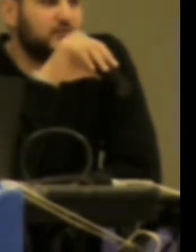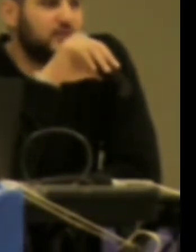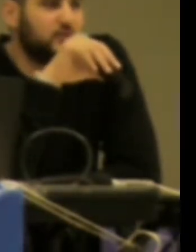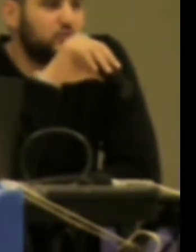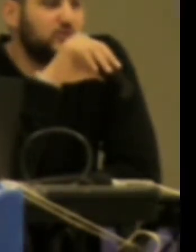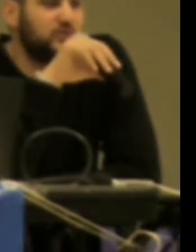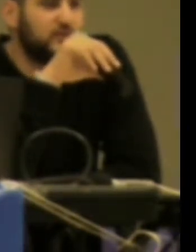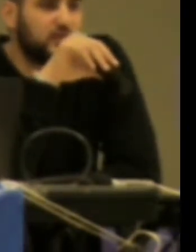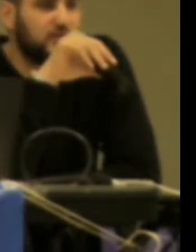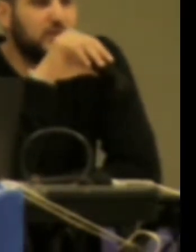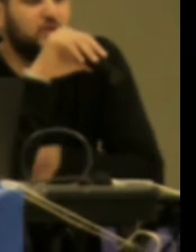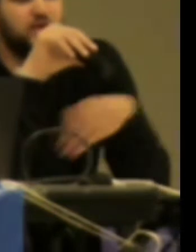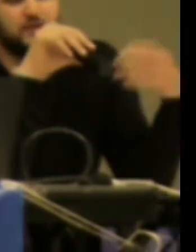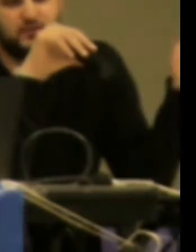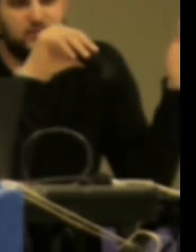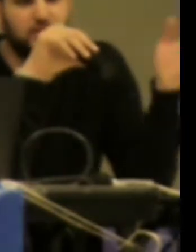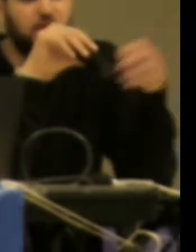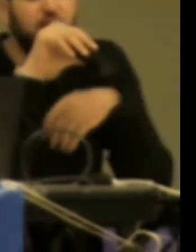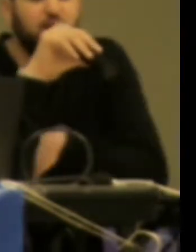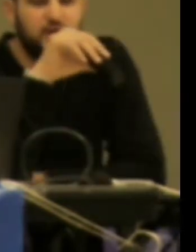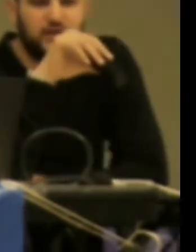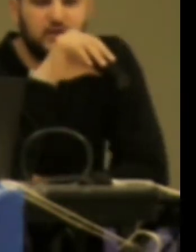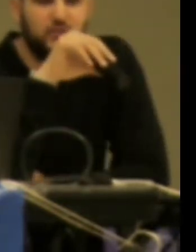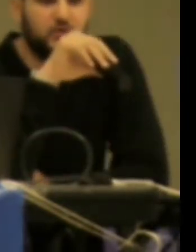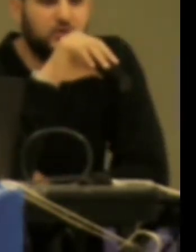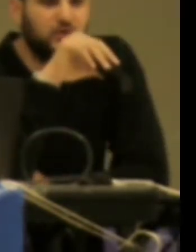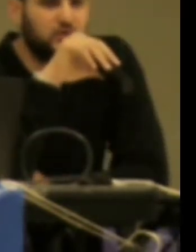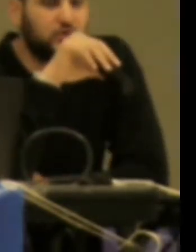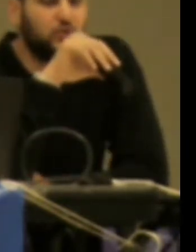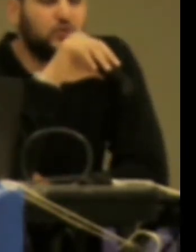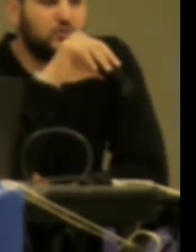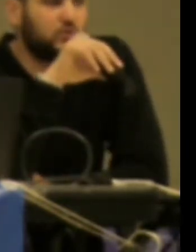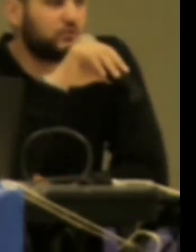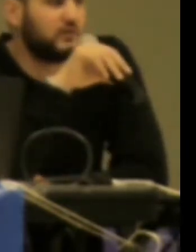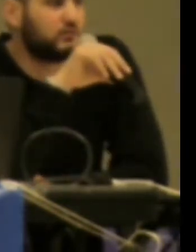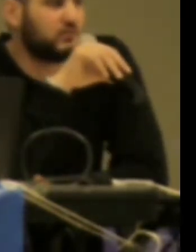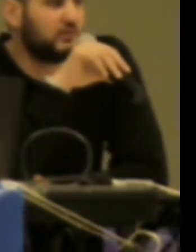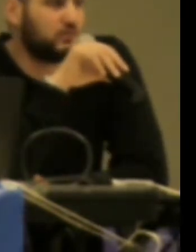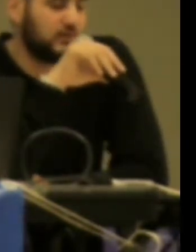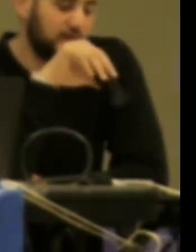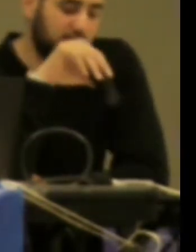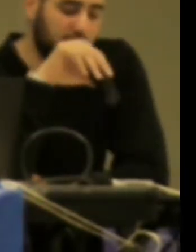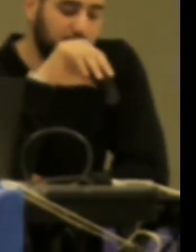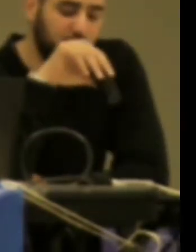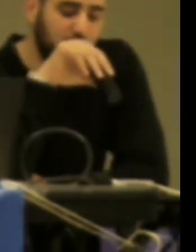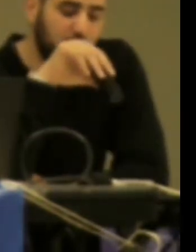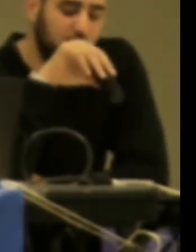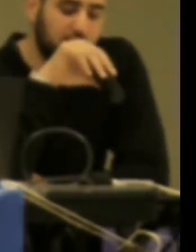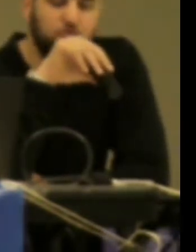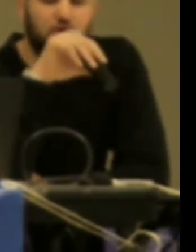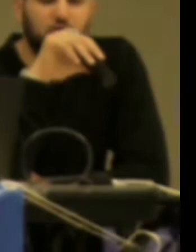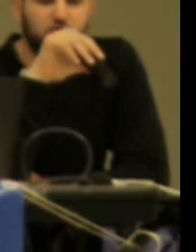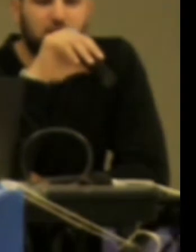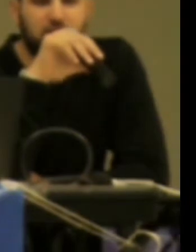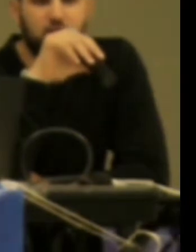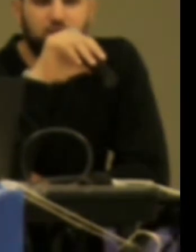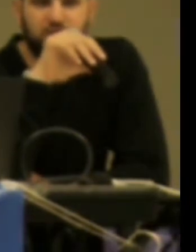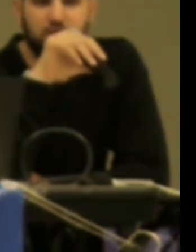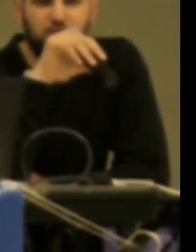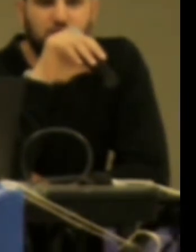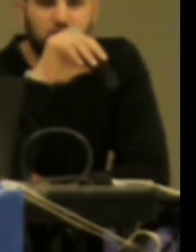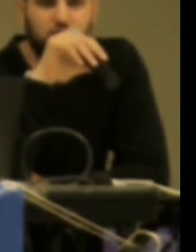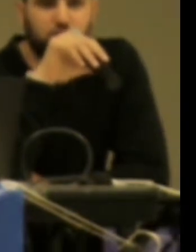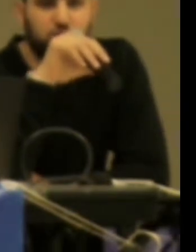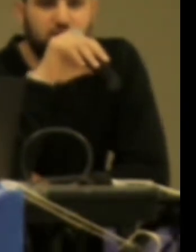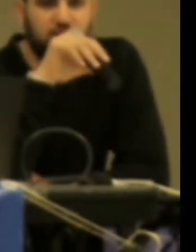intéressés, vous pouvez vous inscrire dès maintenant, il y a un stand également dans le hall pour ceux qui sont intéressés. Là, durant le mois du Ramadan, on